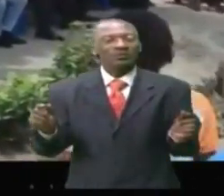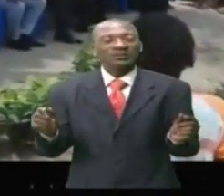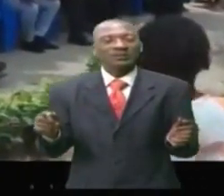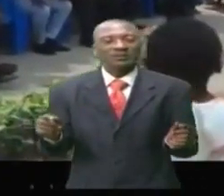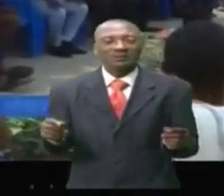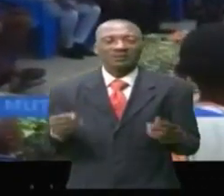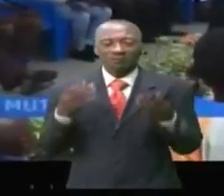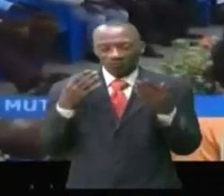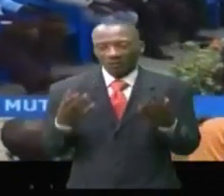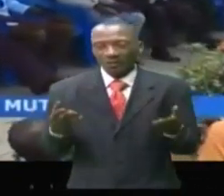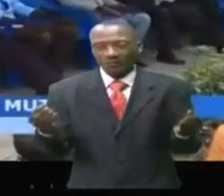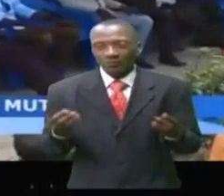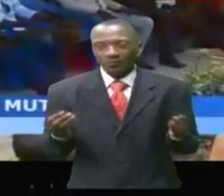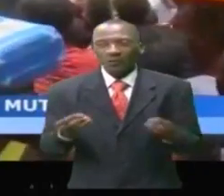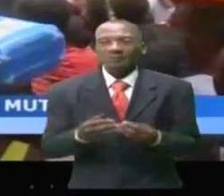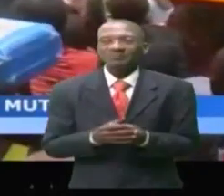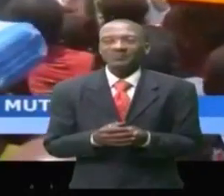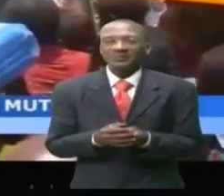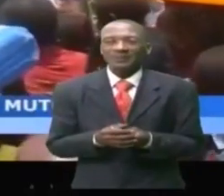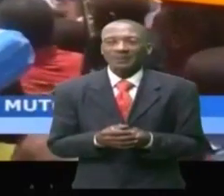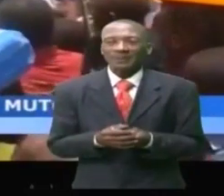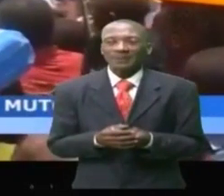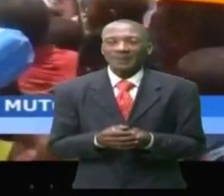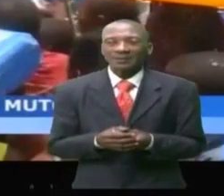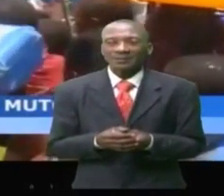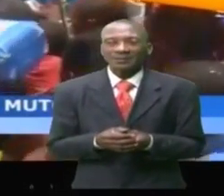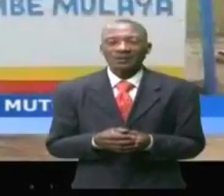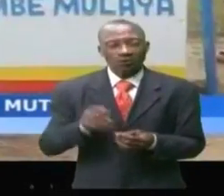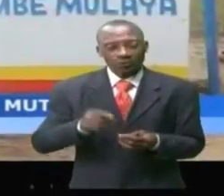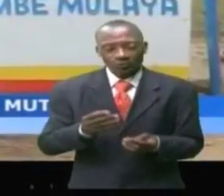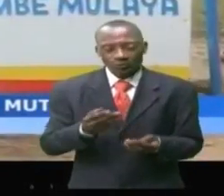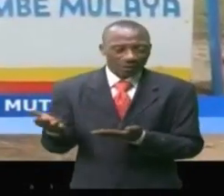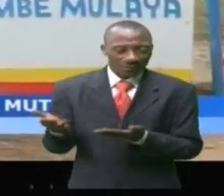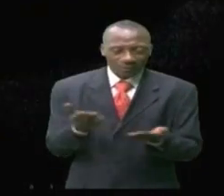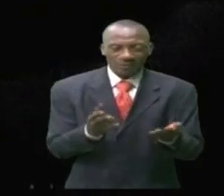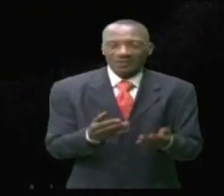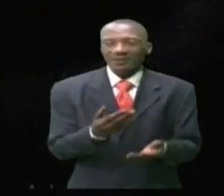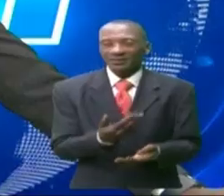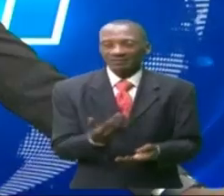la facilité de ramener de l'eau à leurs parcelles respectives.